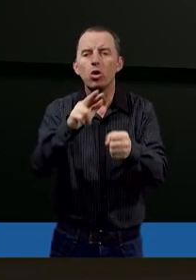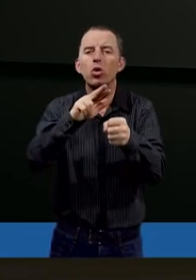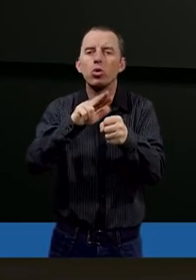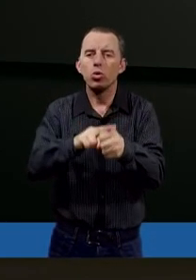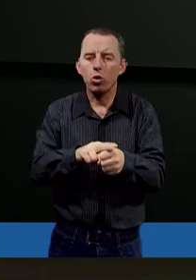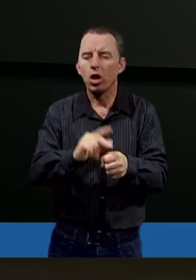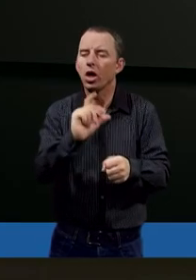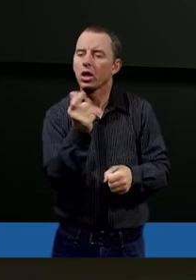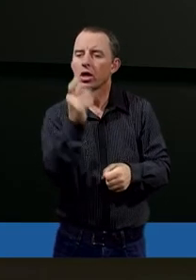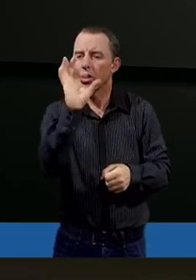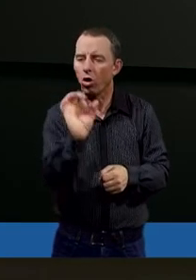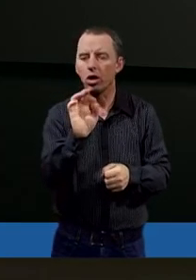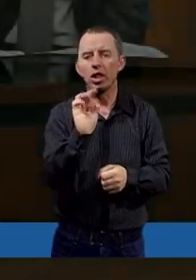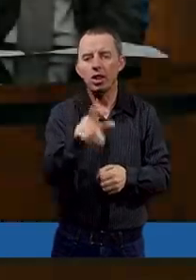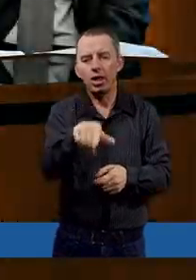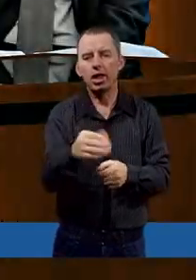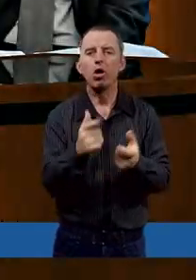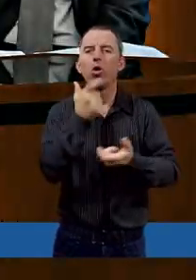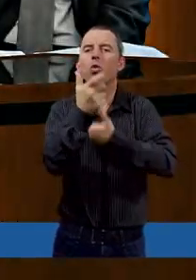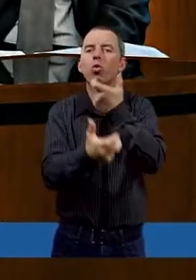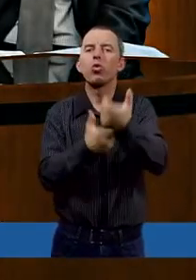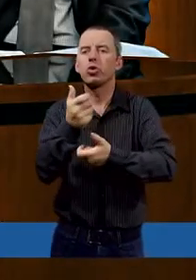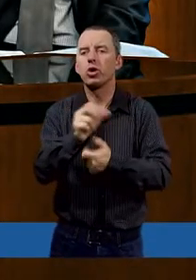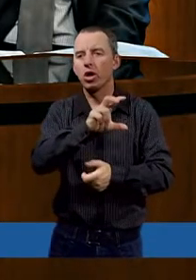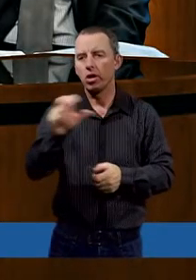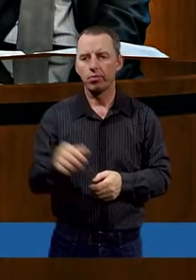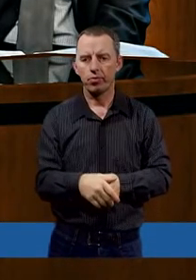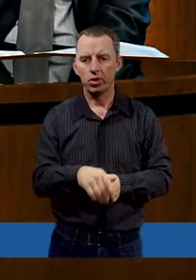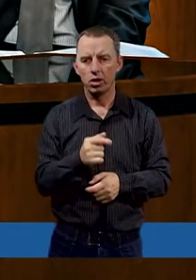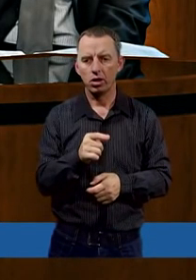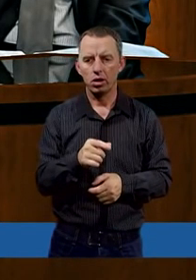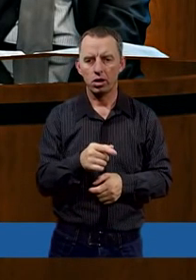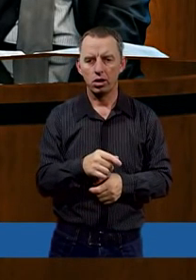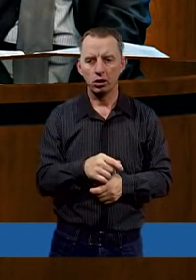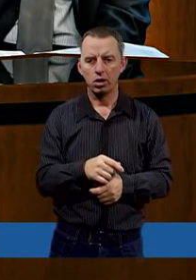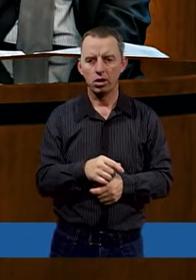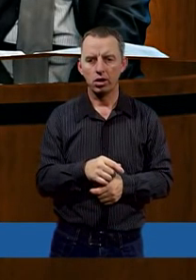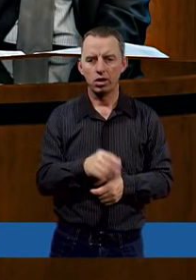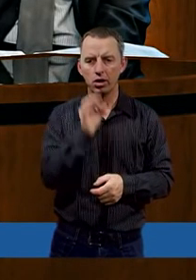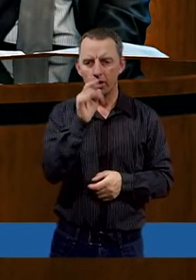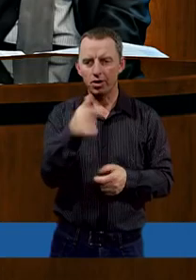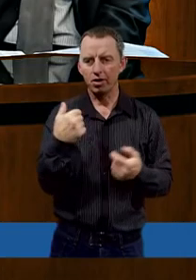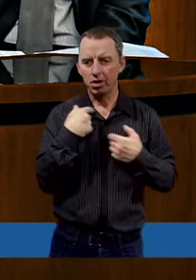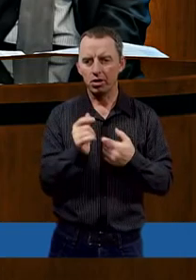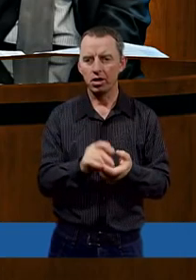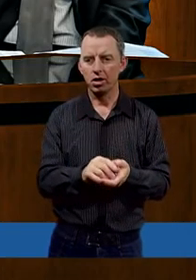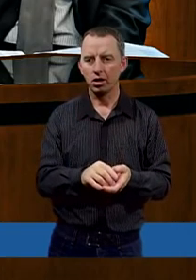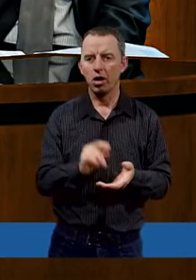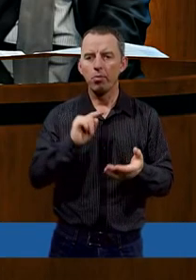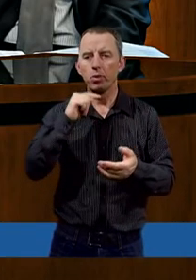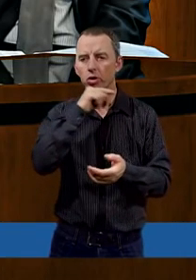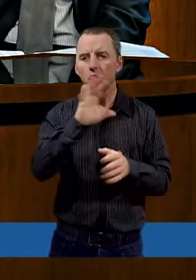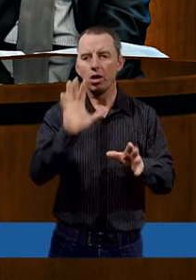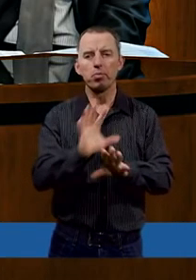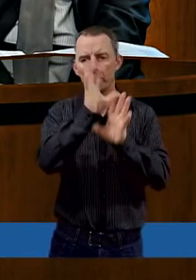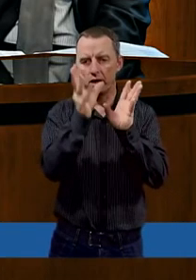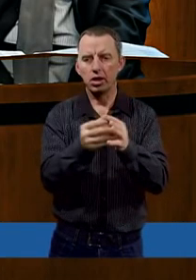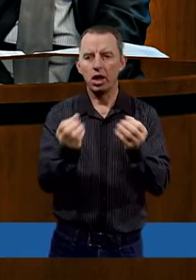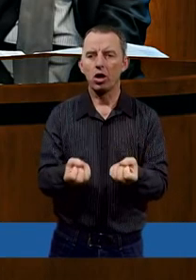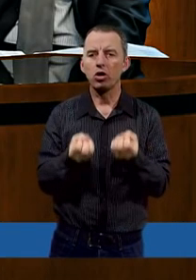coś takiego uczynił? Ma bardzo dobry gust. Dobry gust. Potrafi coś pięknego